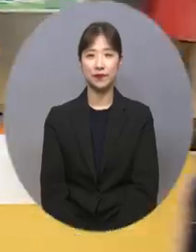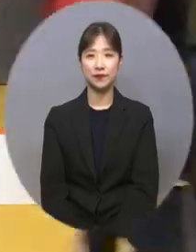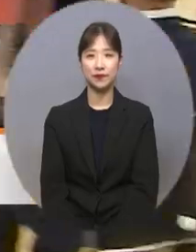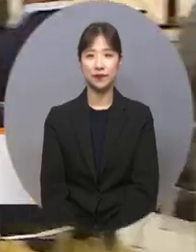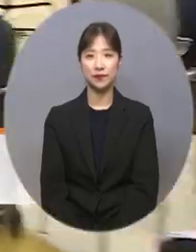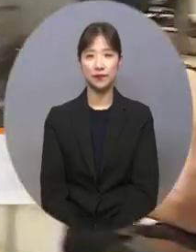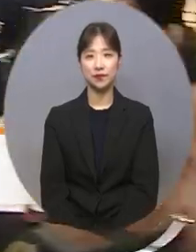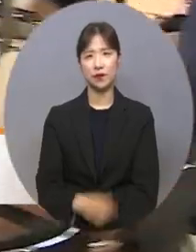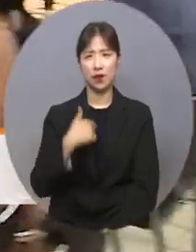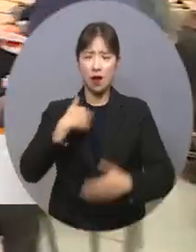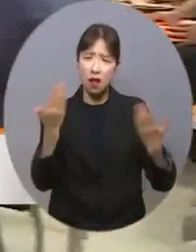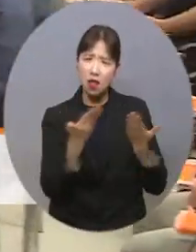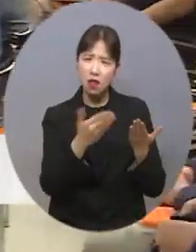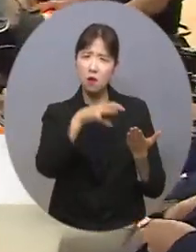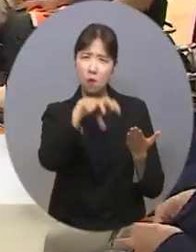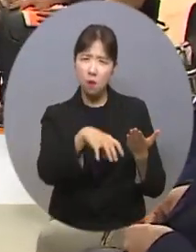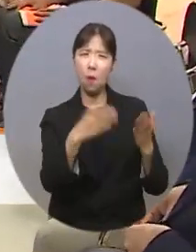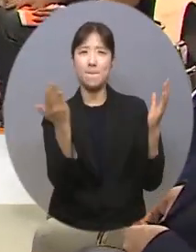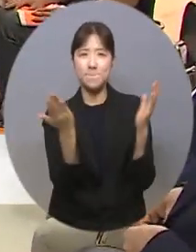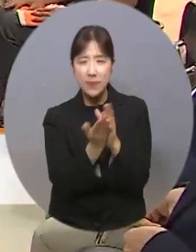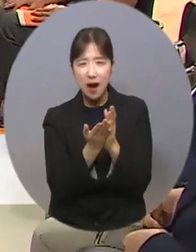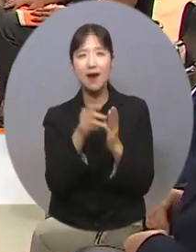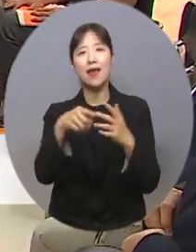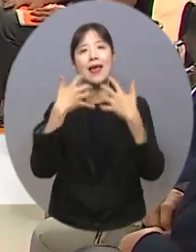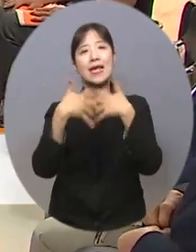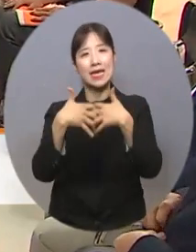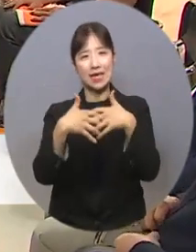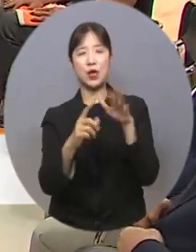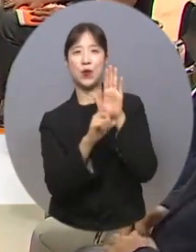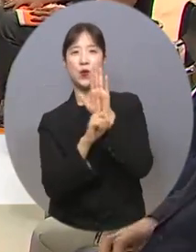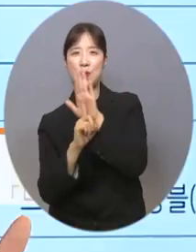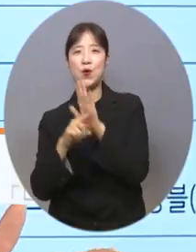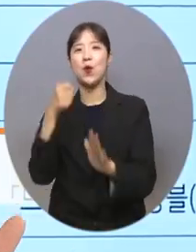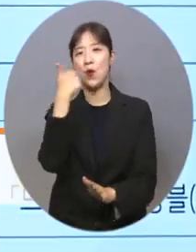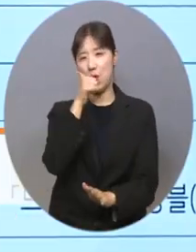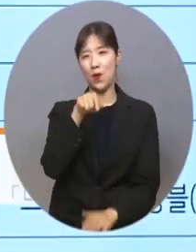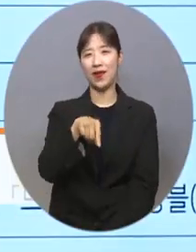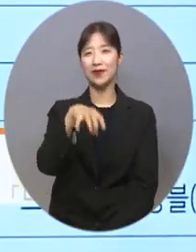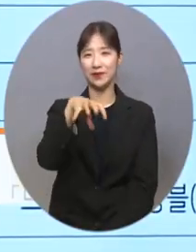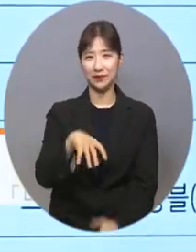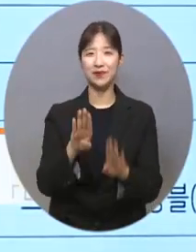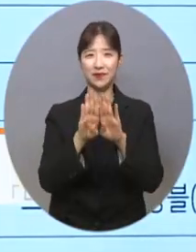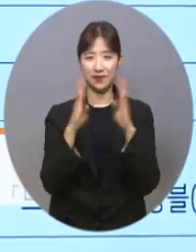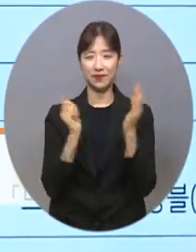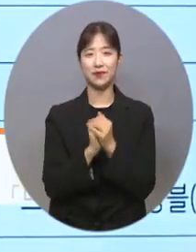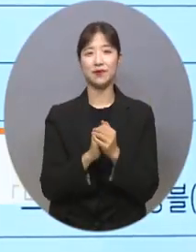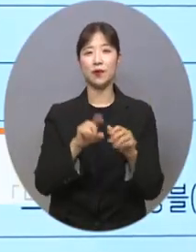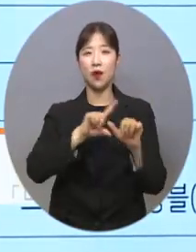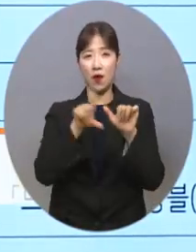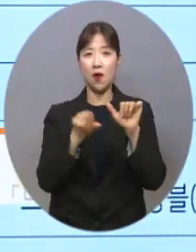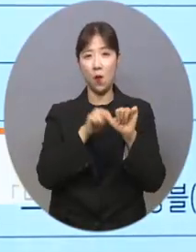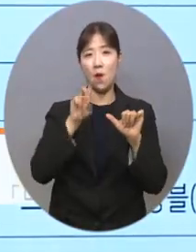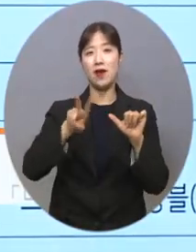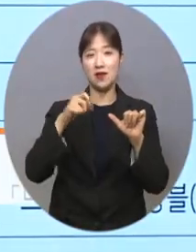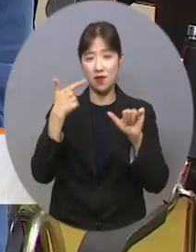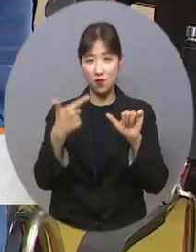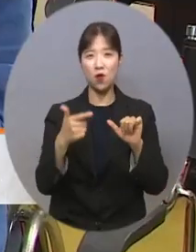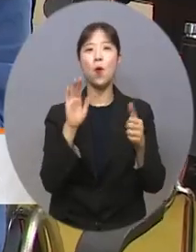직무 현장에 맞는 보조공학기기를 소개하는 자리가 열렸습니다. 지난달 26일